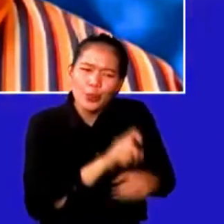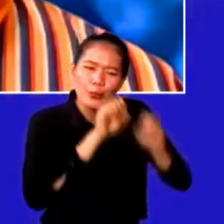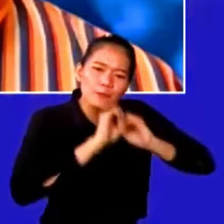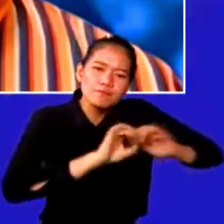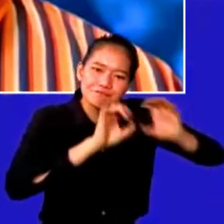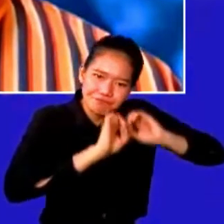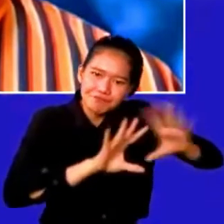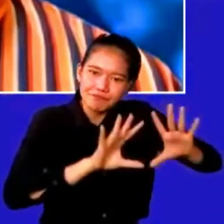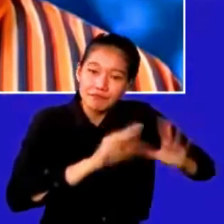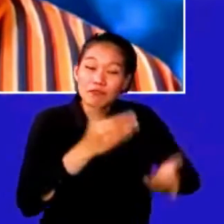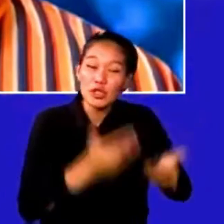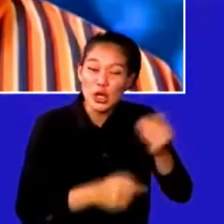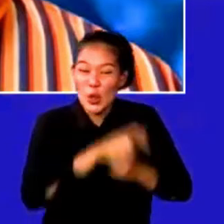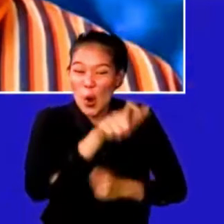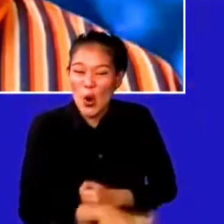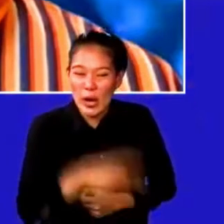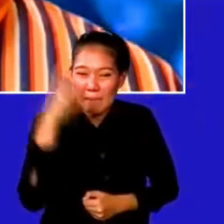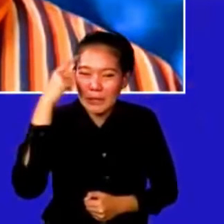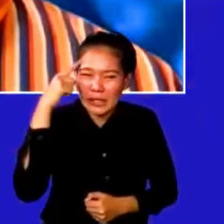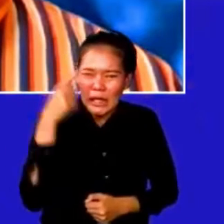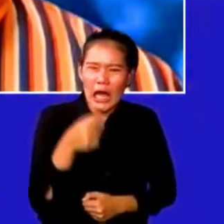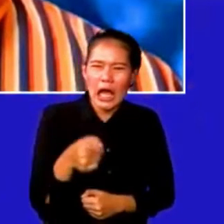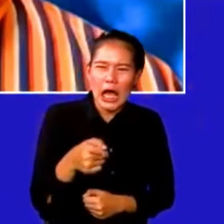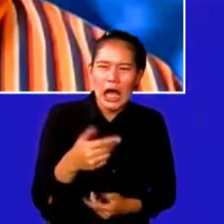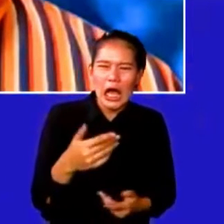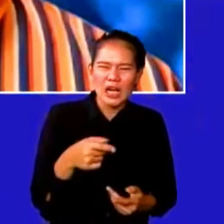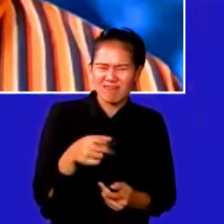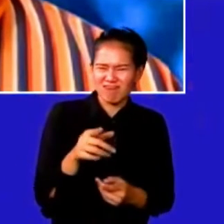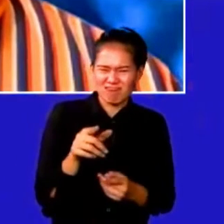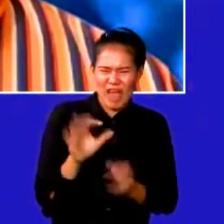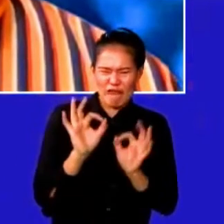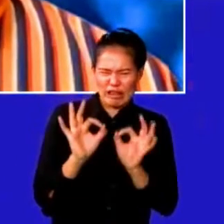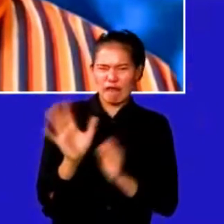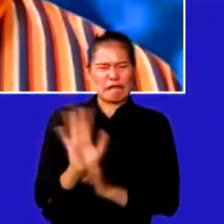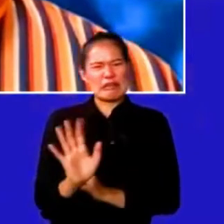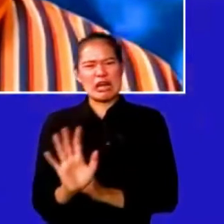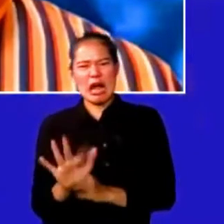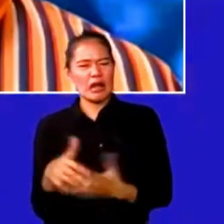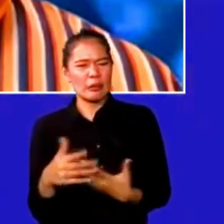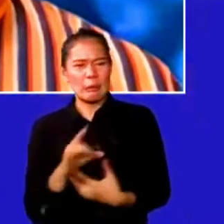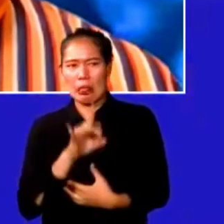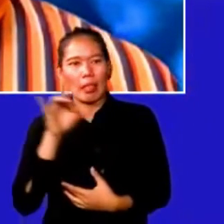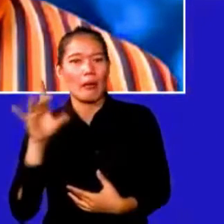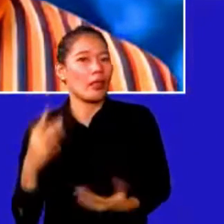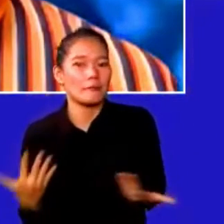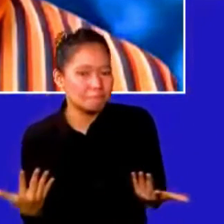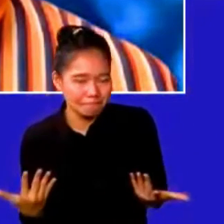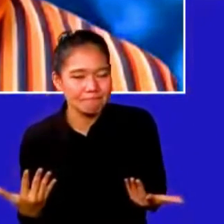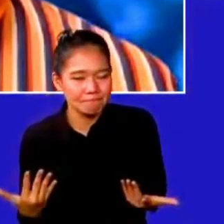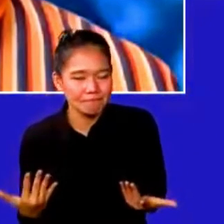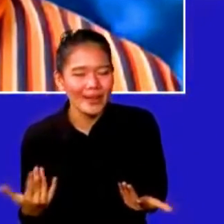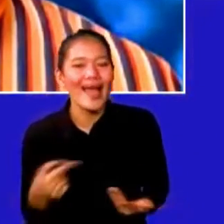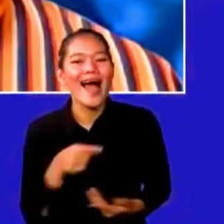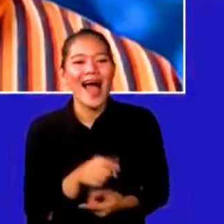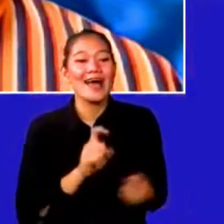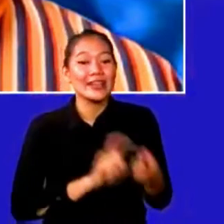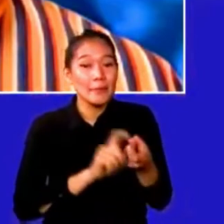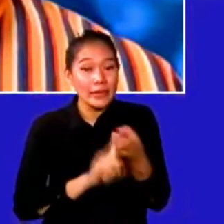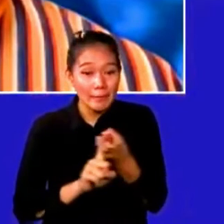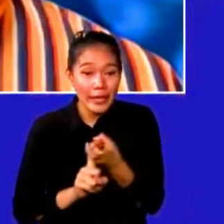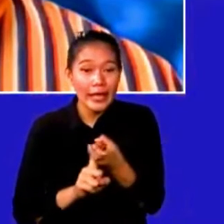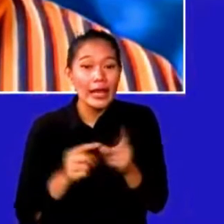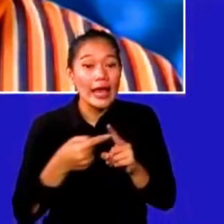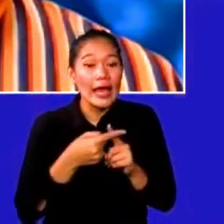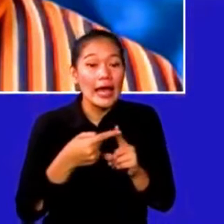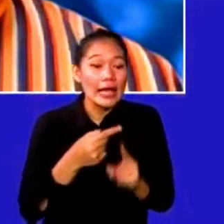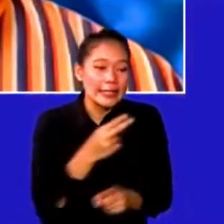bisa jadi orang juga meragukan karena persoalan efektivitas persoalan efisiensi dan lain sebagainya maka teman-teman